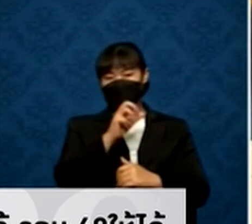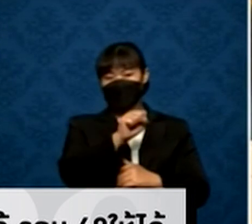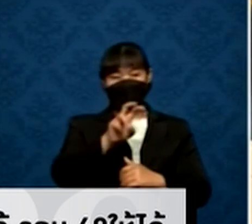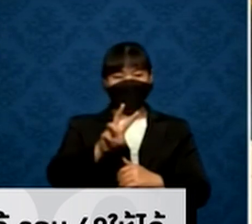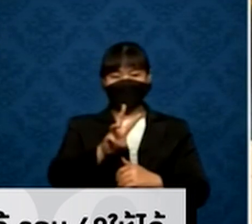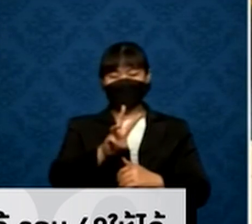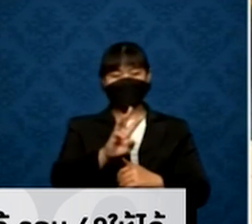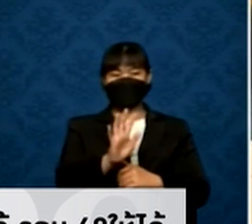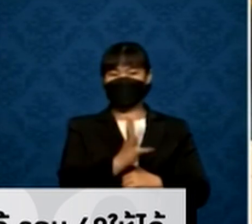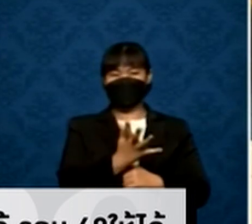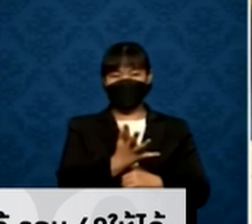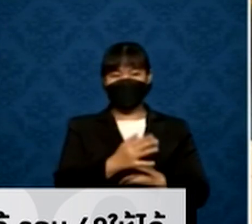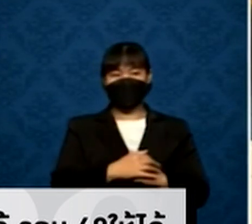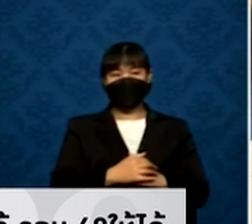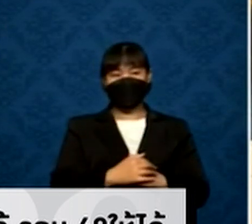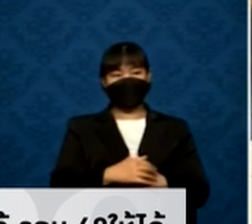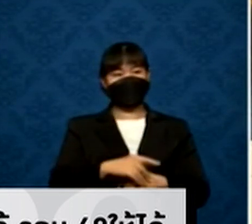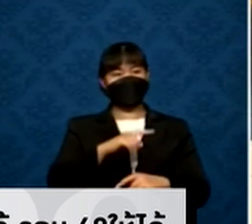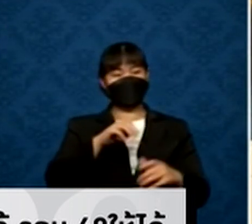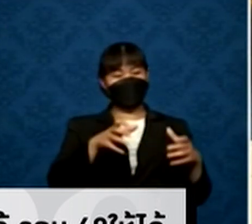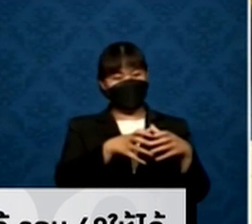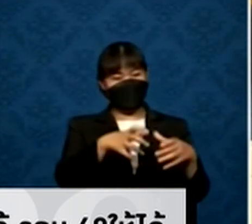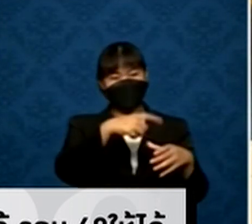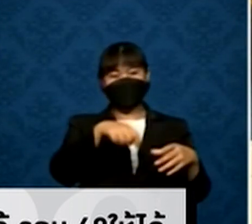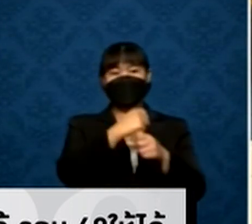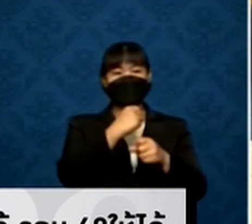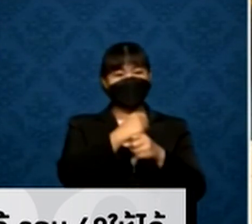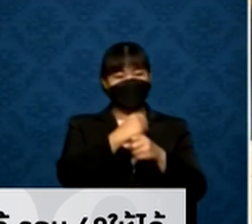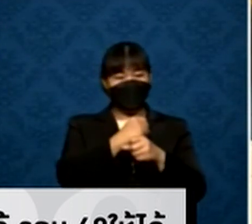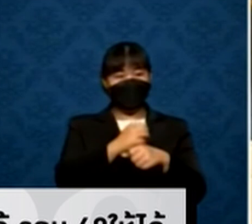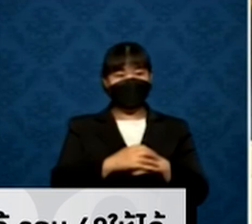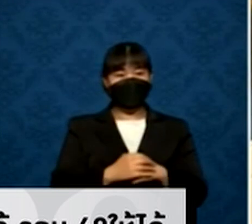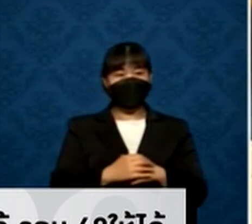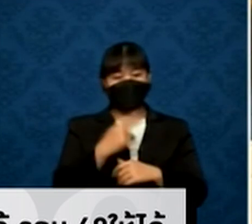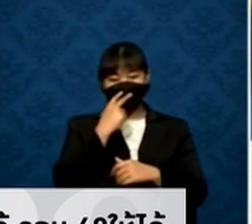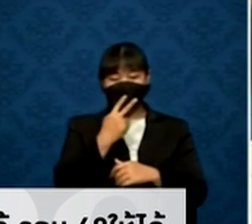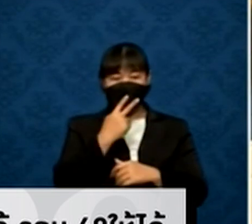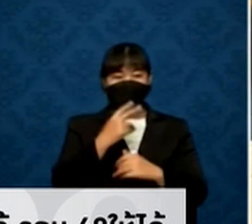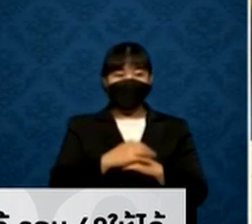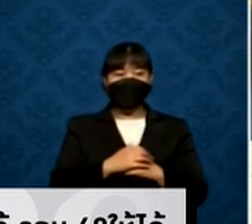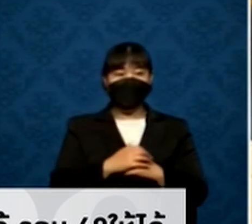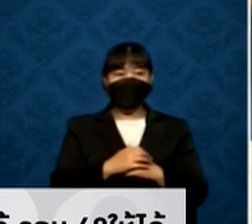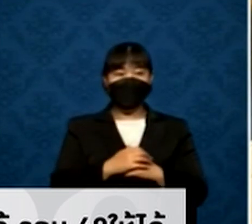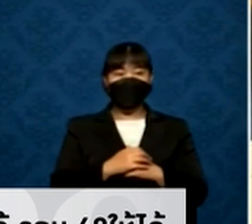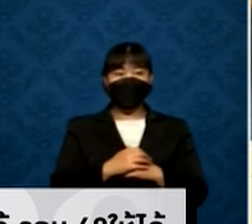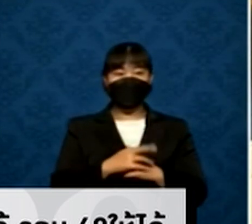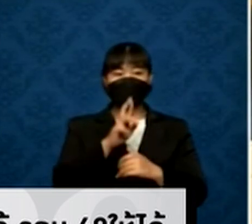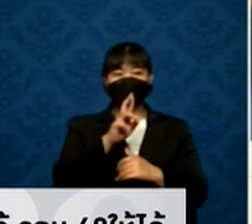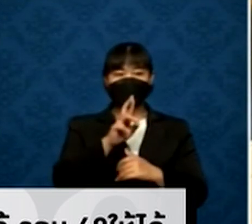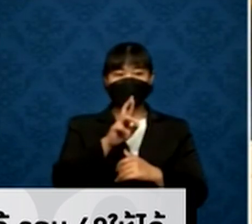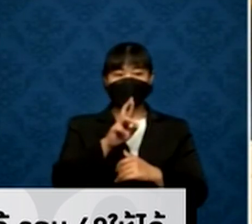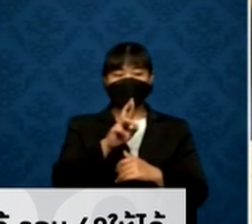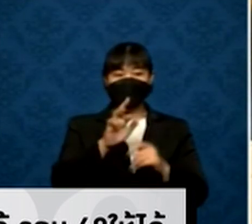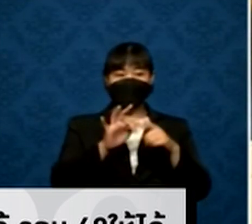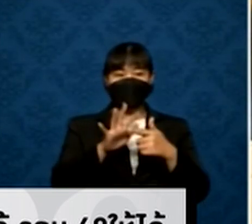สำเร็จให้ได้ค่ะคุณอาจารย์ปิยบุตรยังฝากความหวังไปยังผู้แทนราษฎรที่วันนี้รับร่างของประชาชนนะคะไม่ว่าจะ